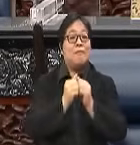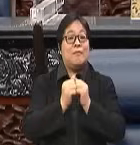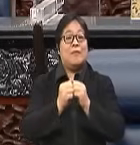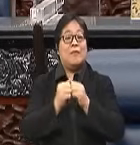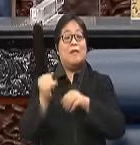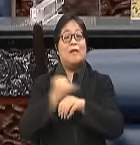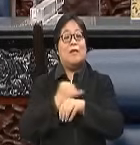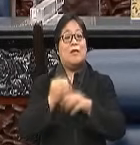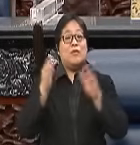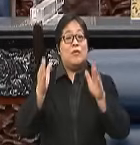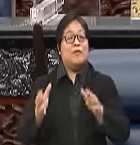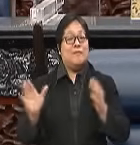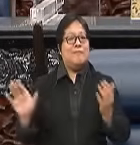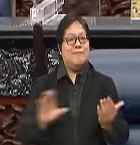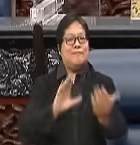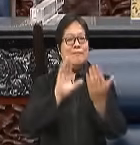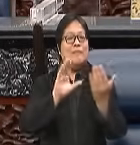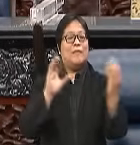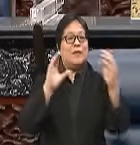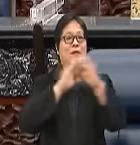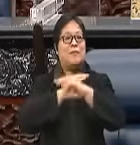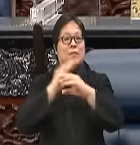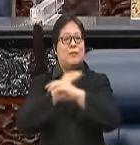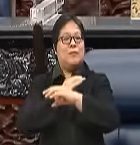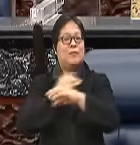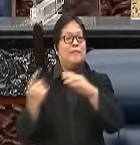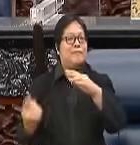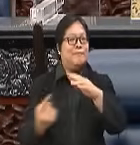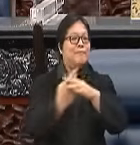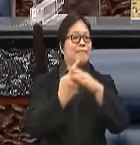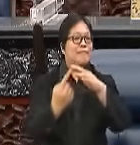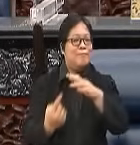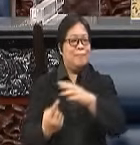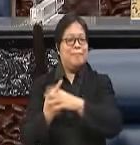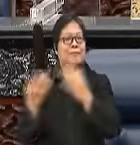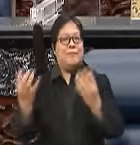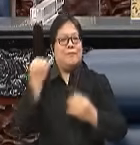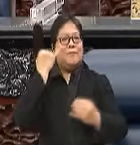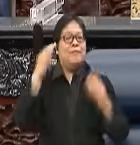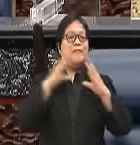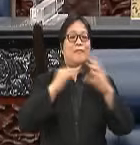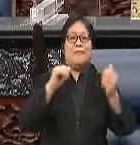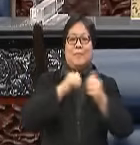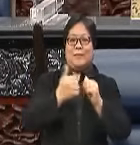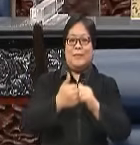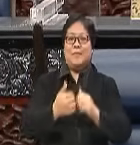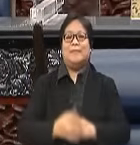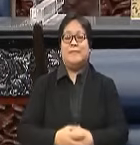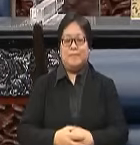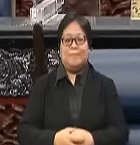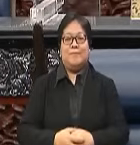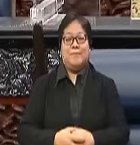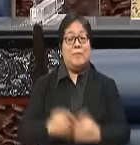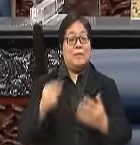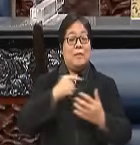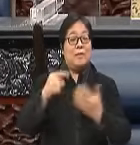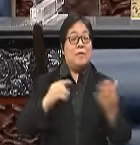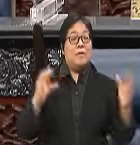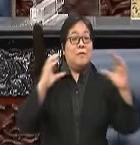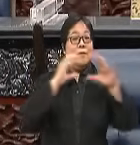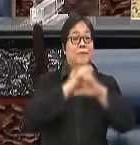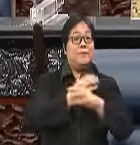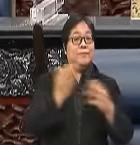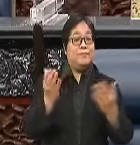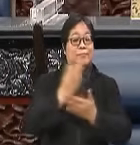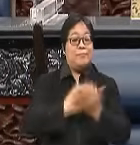pemain-pemain industri bagi menemani cabaran cabaran timbul setelah mencari penyelesaian terhadap sabaran tersebut antara cabaran yang